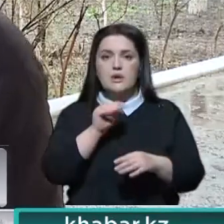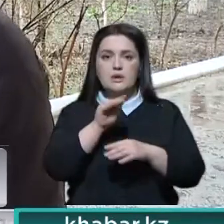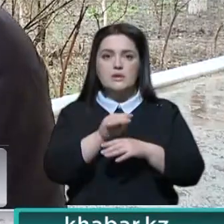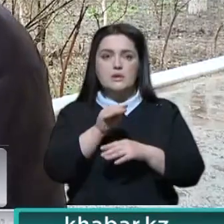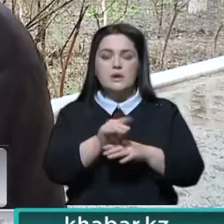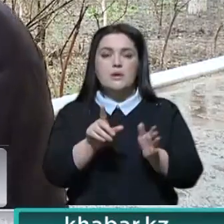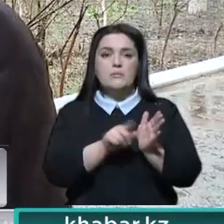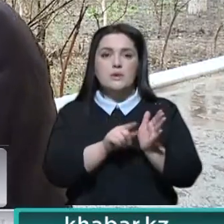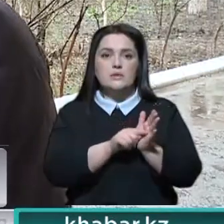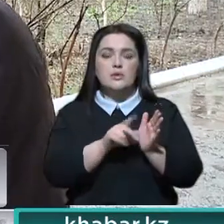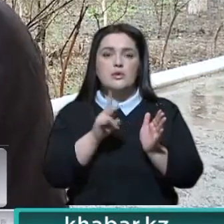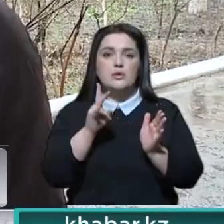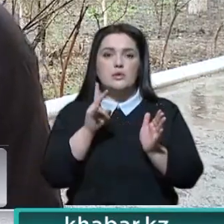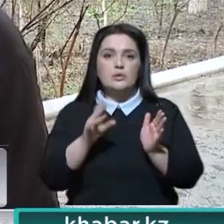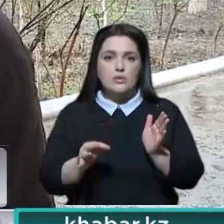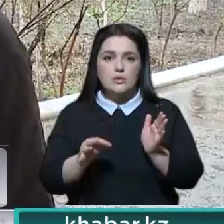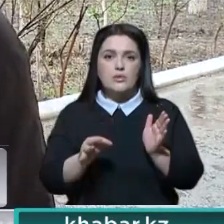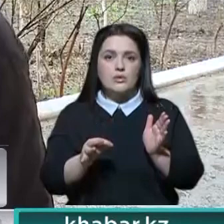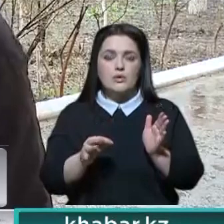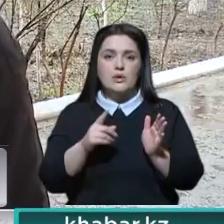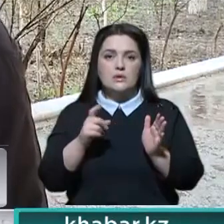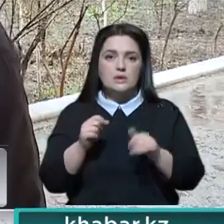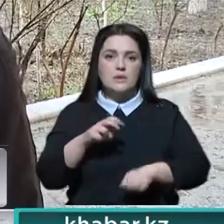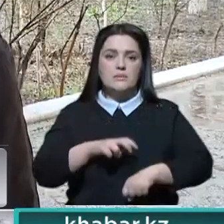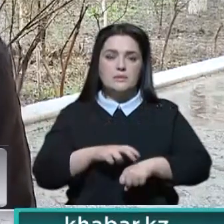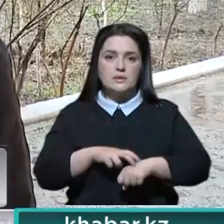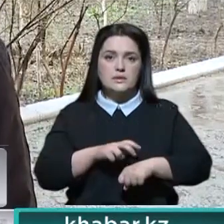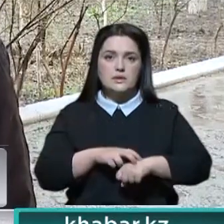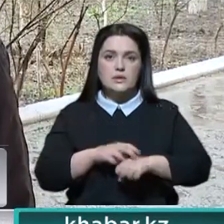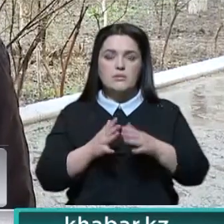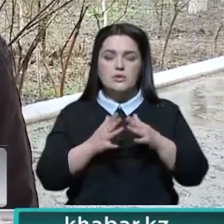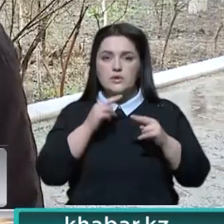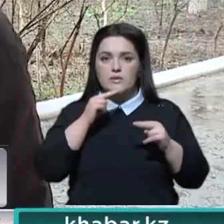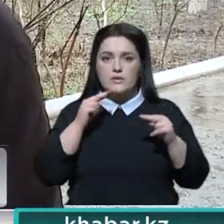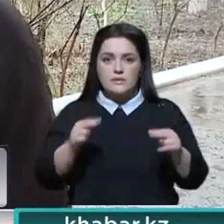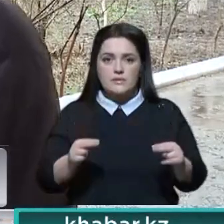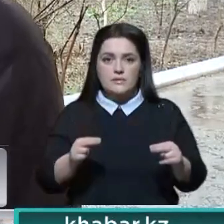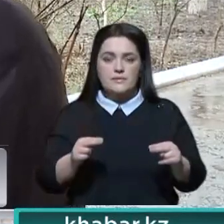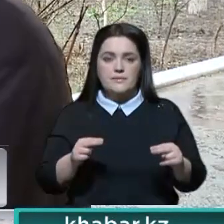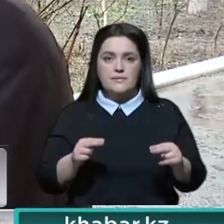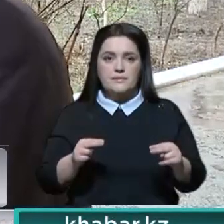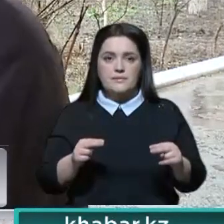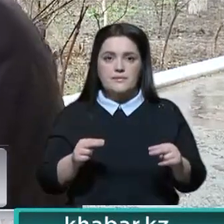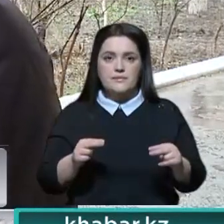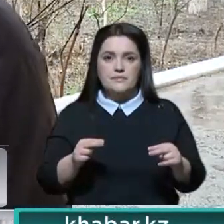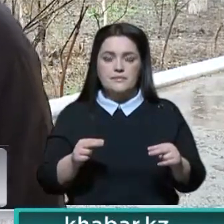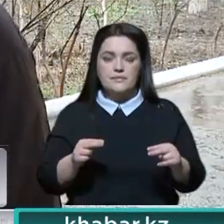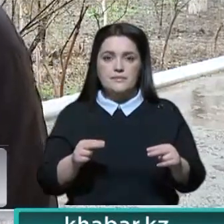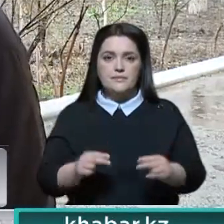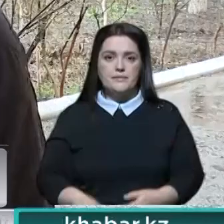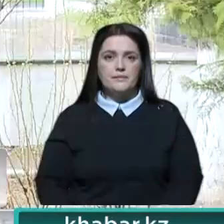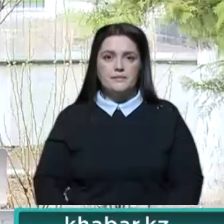конечно, пенсию, но все же и действительно на медицину, наверное, больше внимания обратить, потому что медицина, конечно, оставляет желать